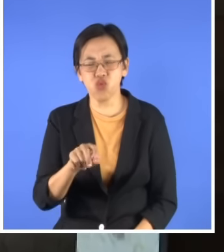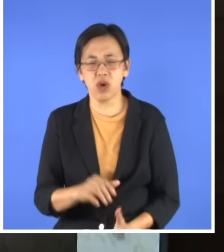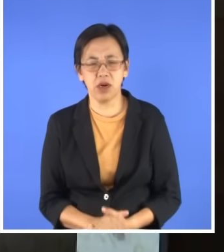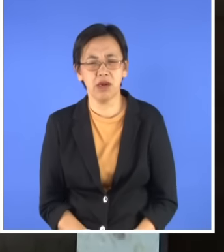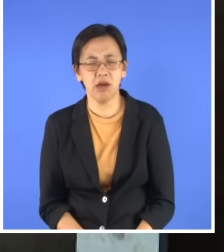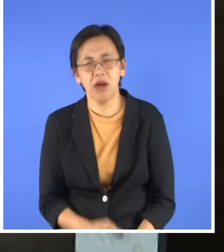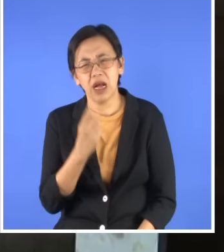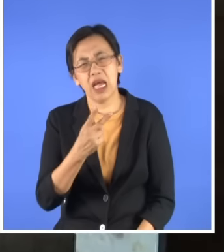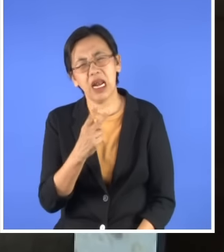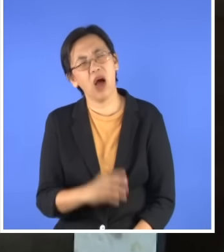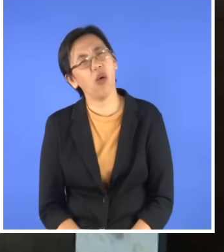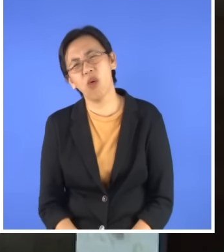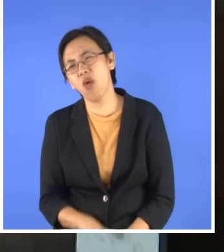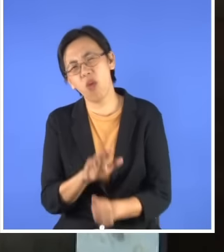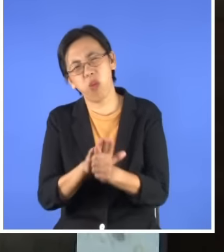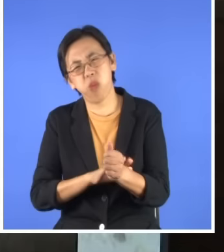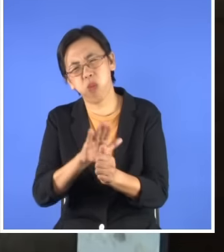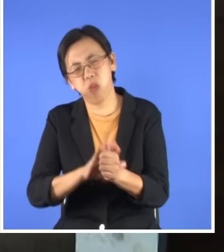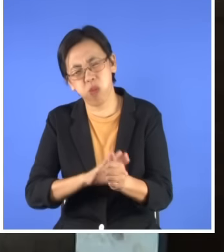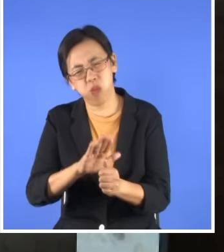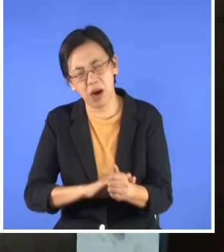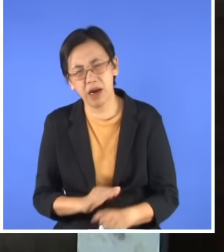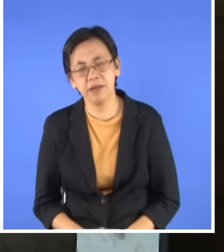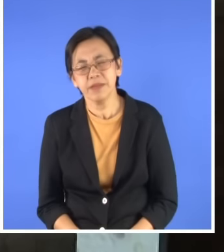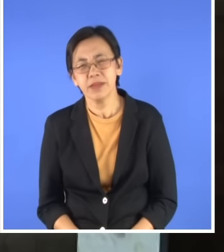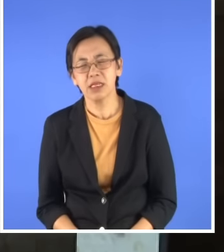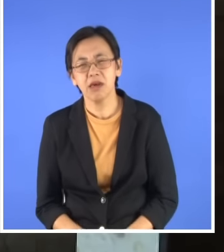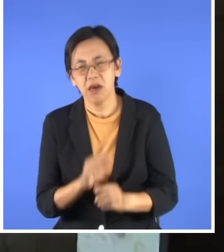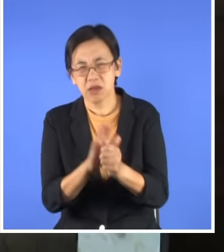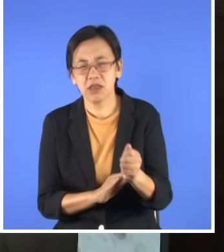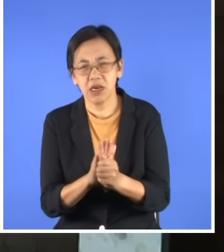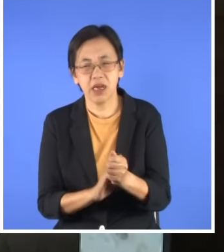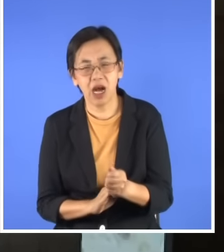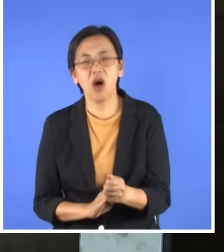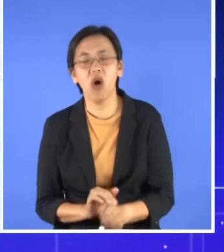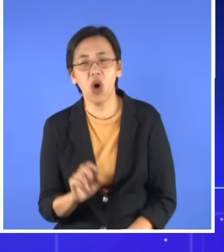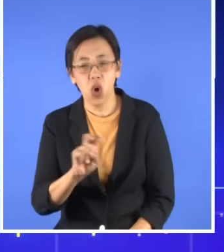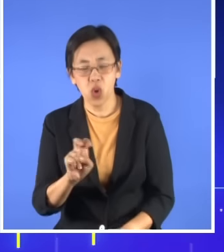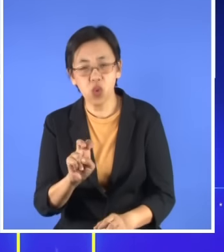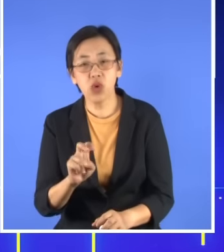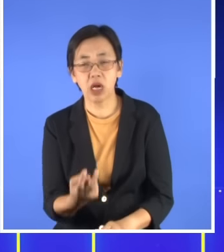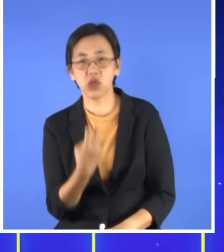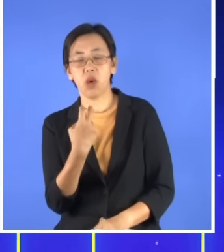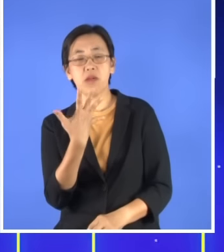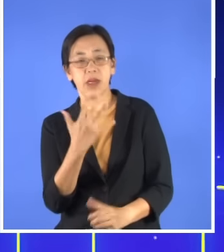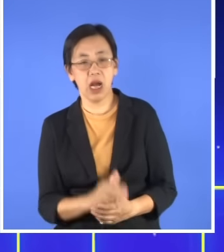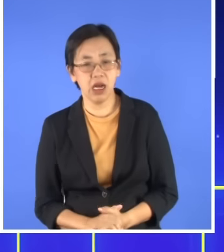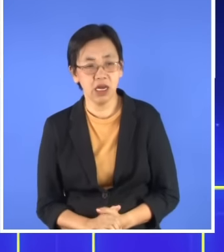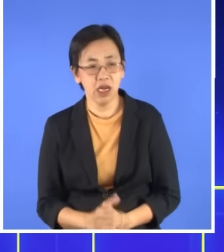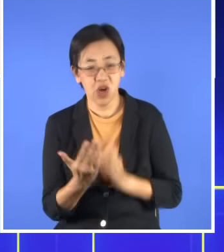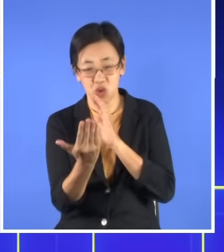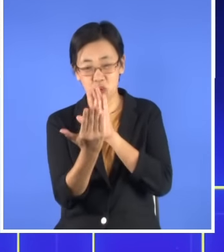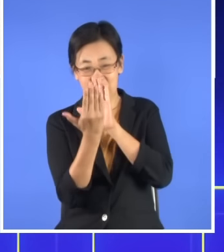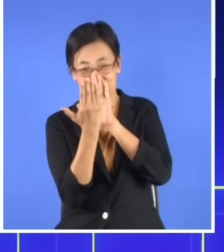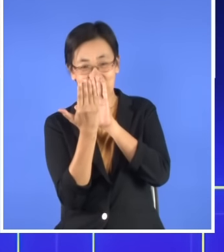นะคือจังหวะนี้นะคืออย่างว่านะเห็นใจเห็นใจ คืองูมันก็ไม่ได้ขดตัวมันก็ไม่ได้ฉกใช่ไหมแต่มันใกล้เหลือเกินเน ี่ ย โอ้โ